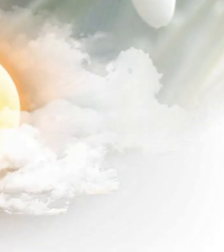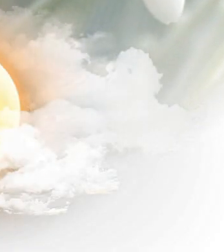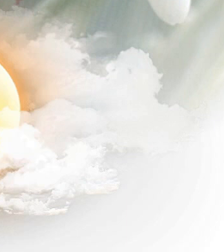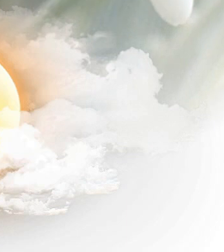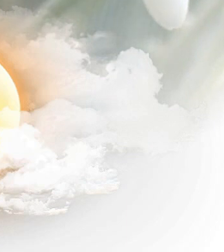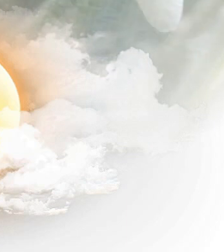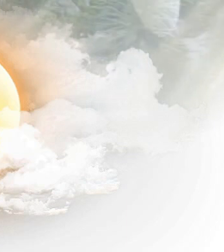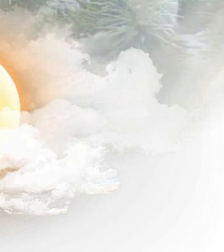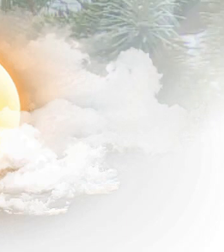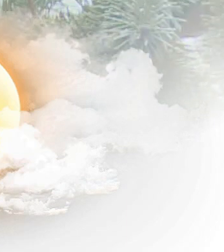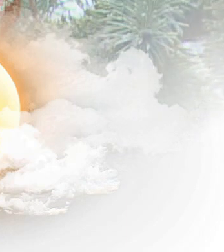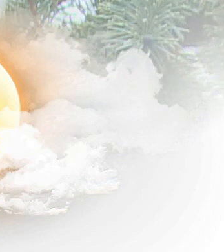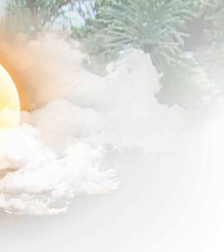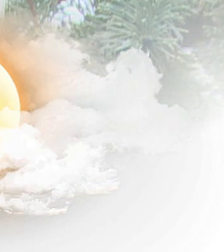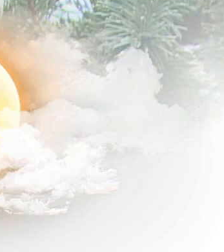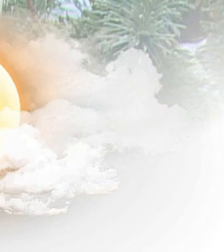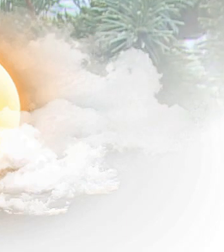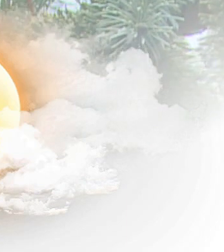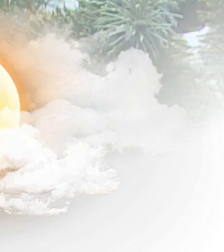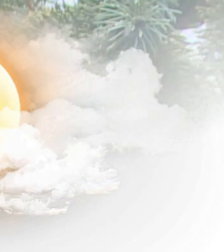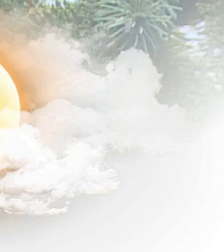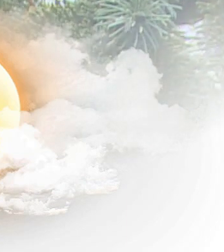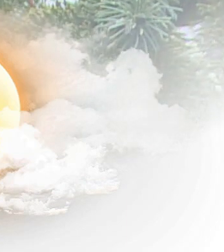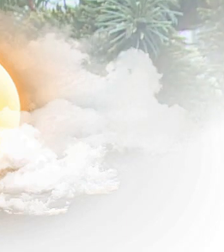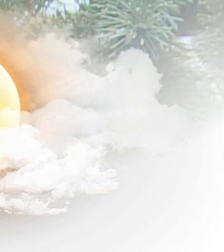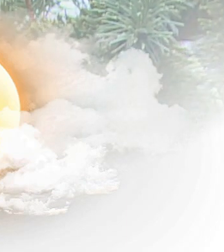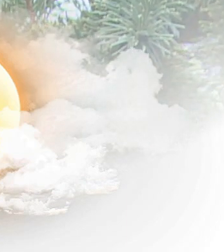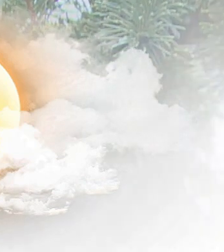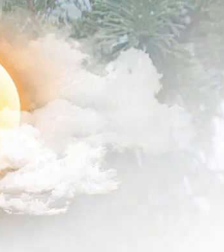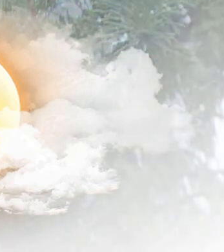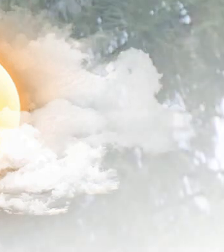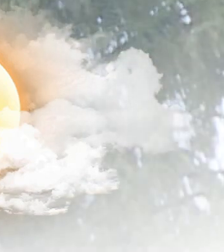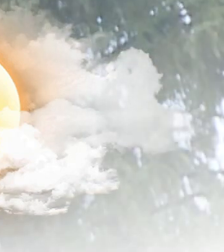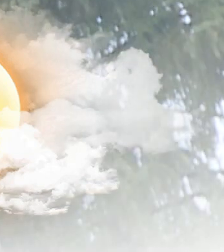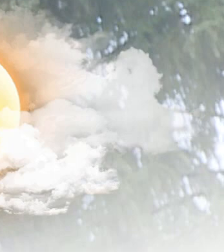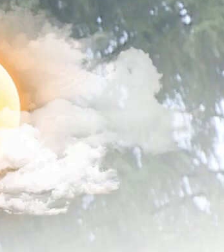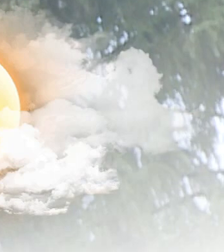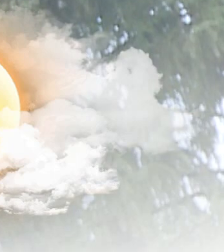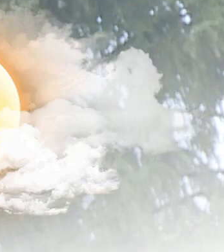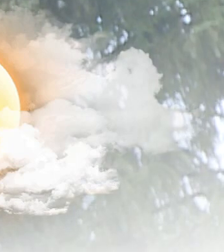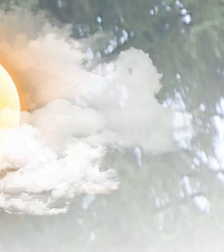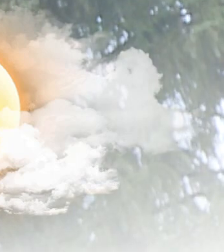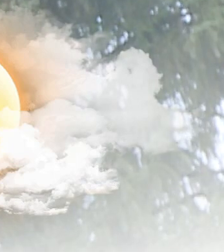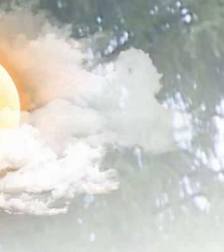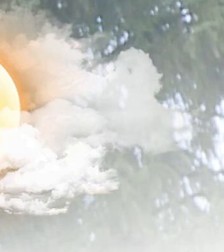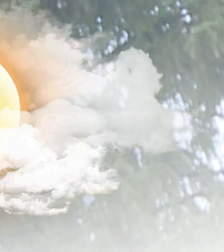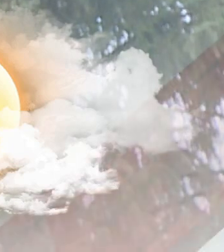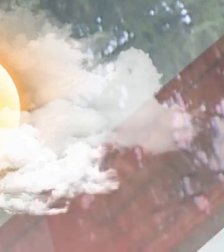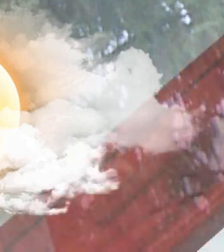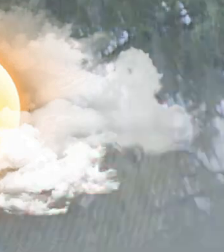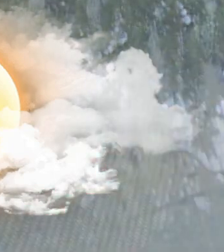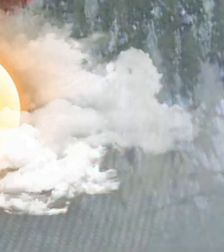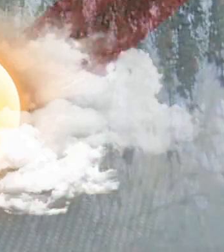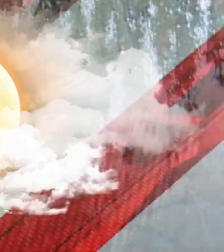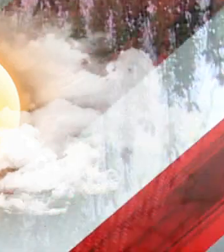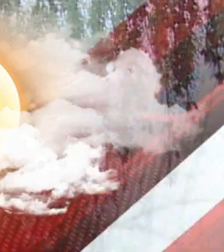У Ворнаве і Ашмянах будзе каля 12 градусаў цяпла раніцай, да плюс 20 днём і да 17 вышэй за